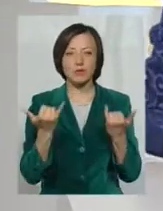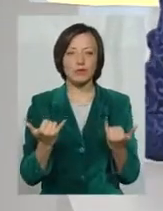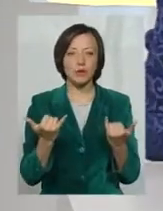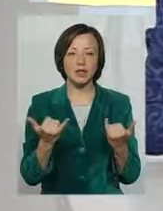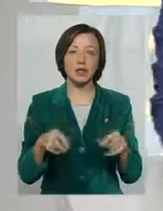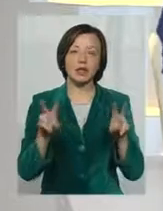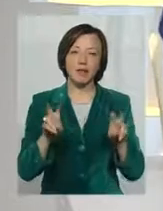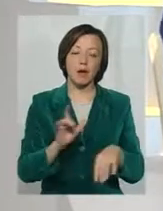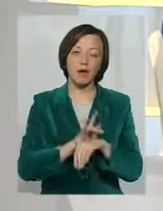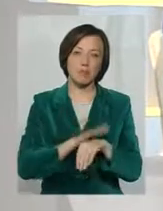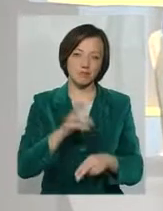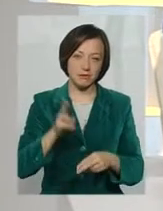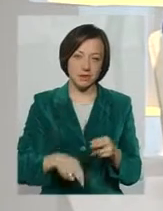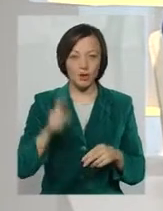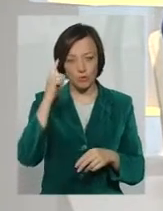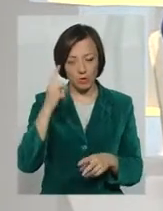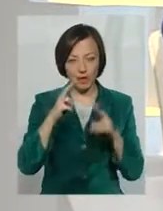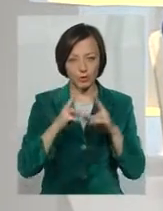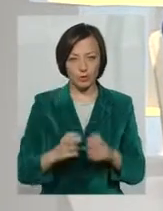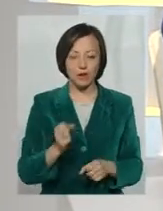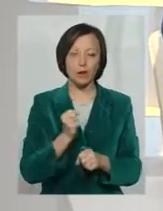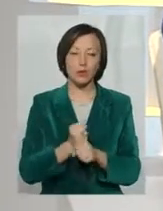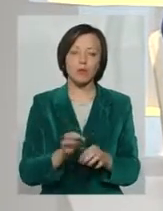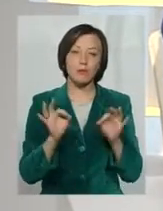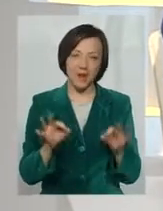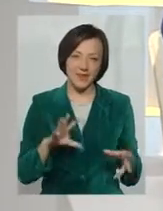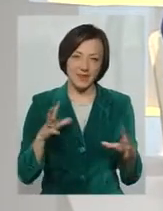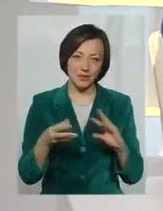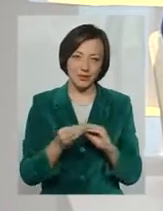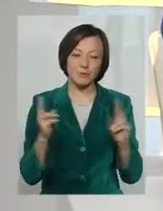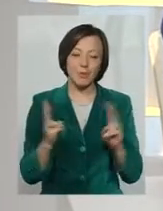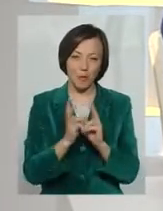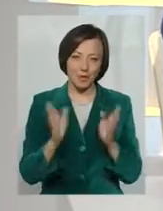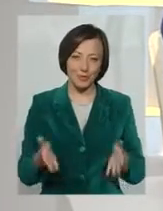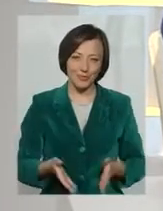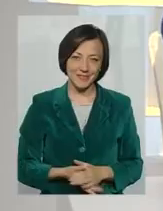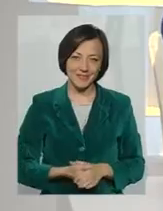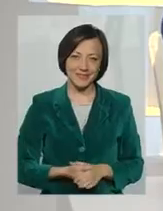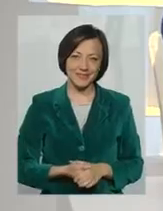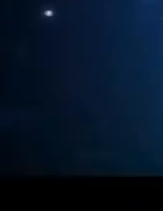тема вичерпана. Думайте, аналізуйте, робіть правильні висновки. Побачимось.